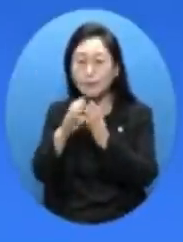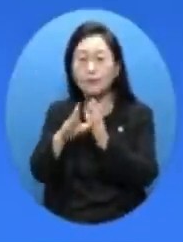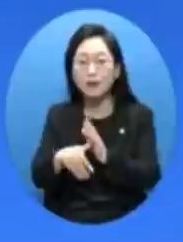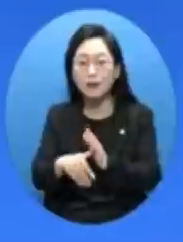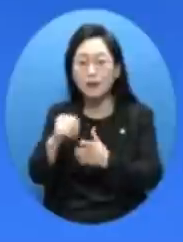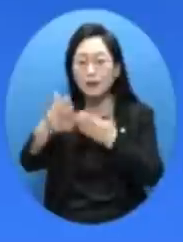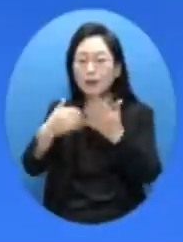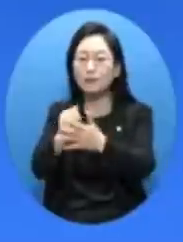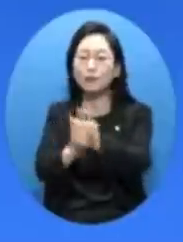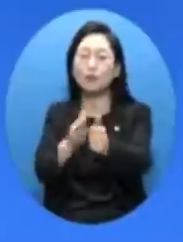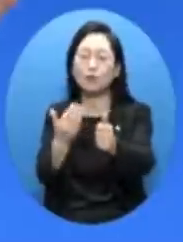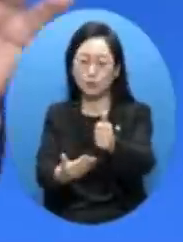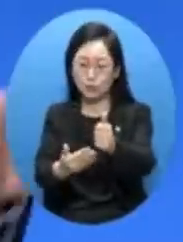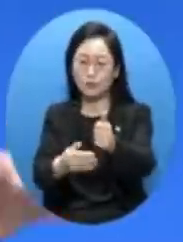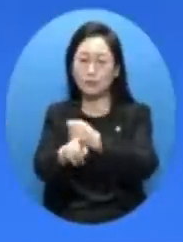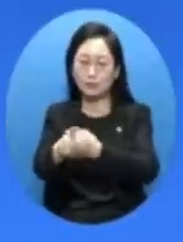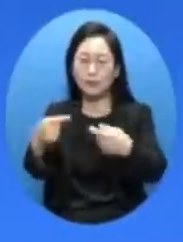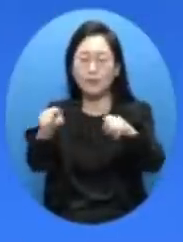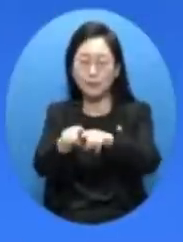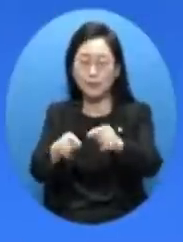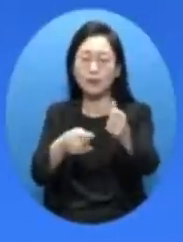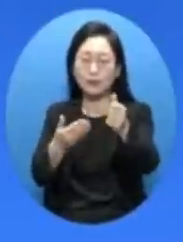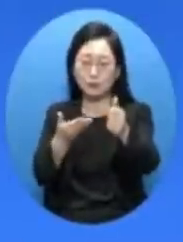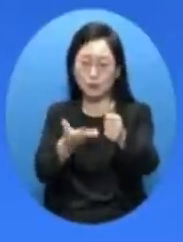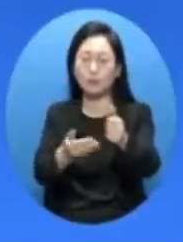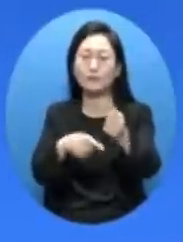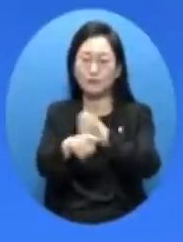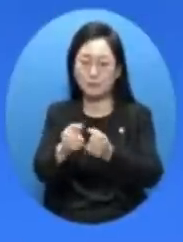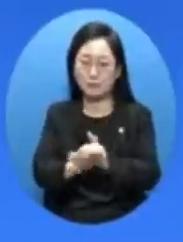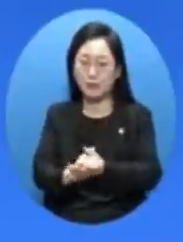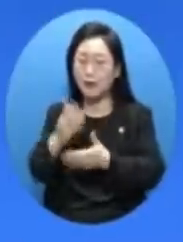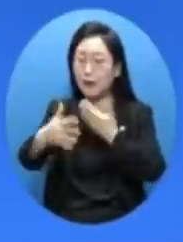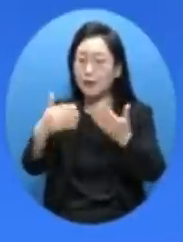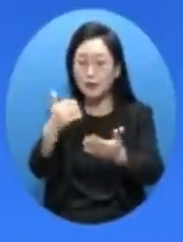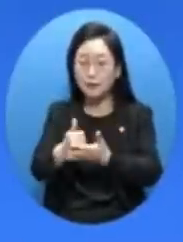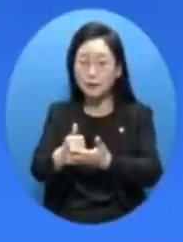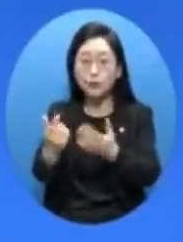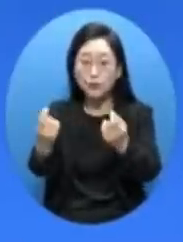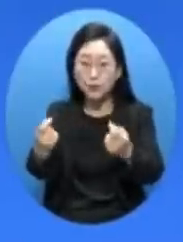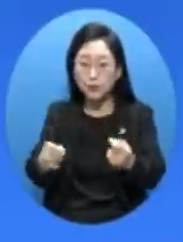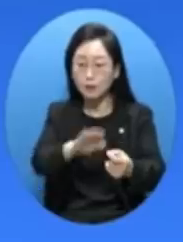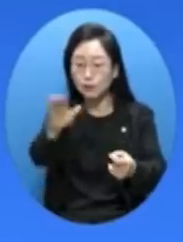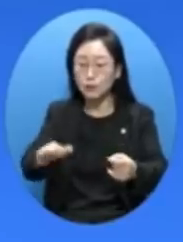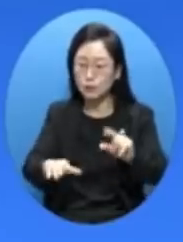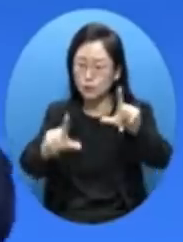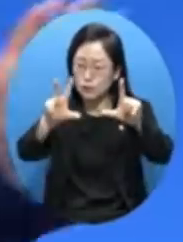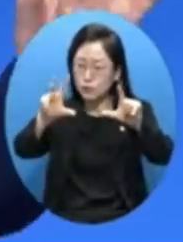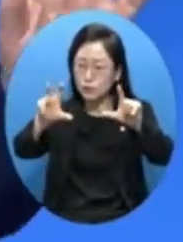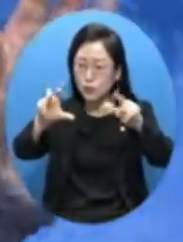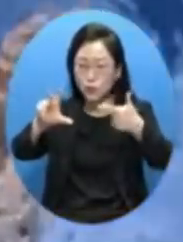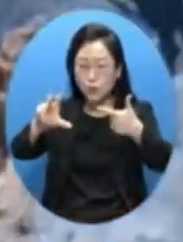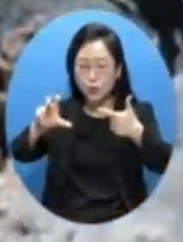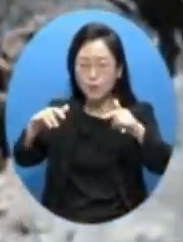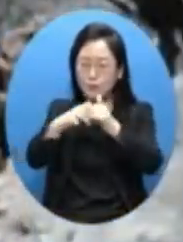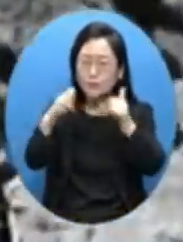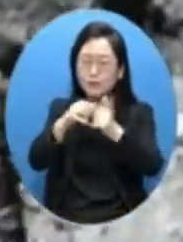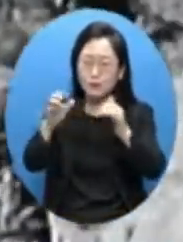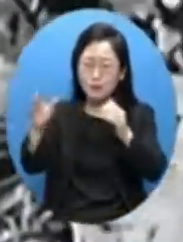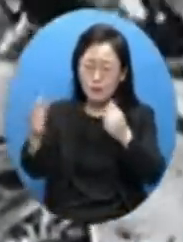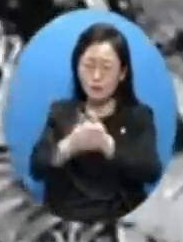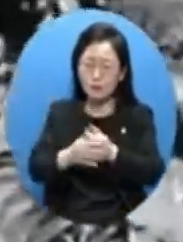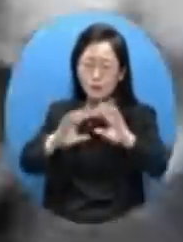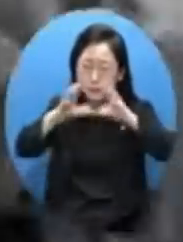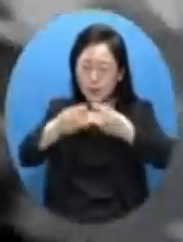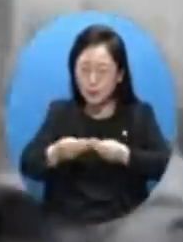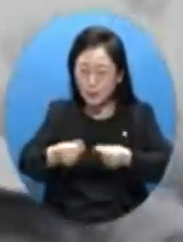하나님이 도우신 것입니다. 함께 하신 것입니다. 마찬가지로 하나님께서 우리 교회도 6.25 전쟁으로 온 나라가 잿더미가 되고